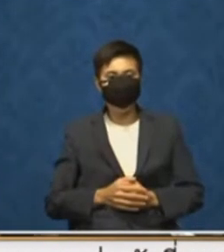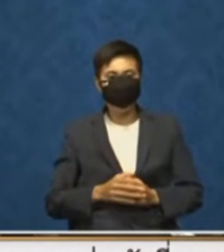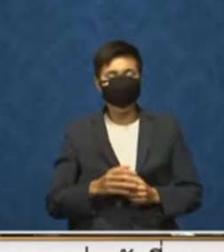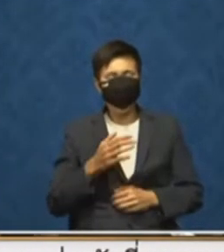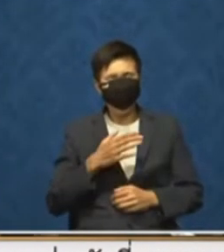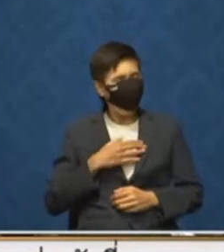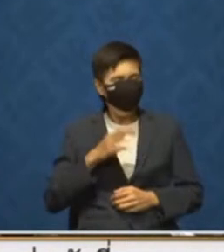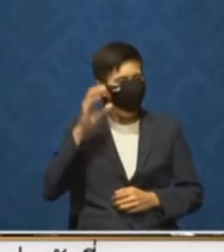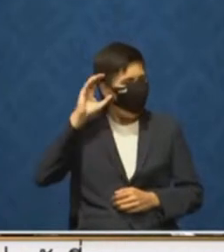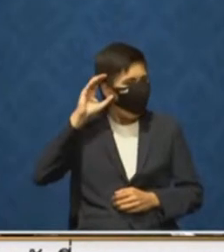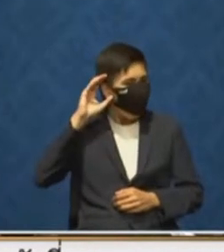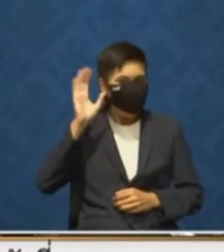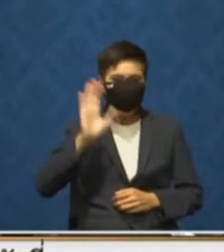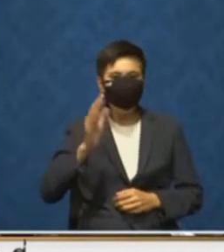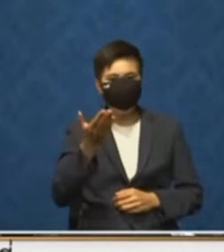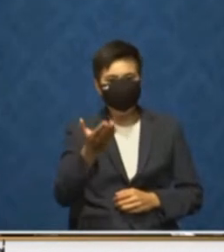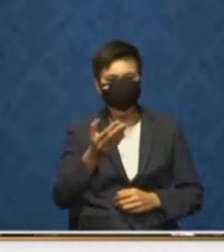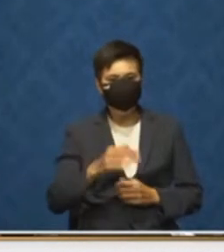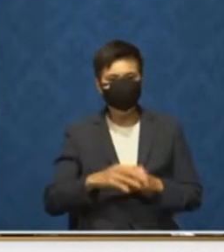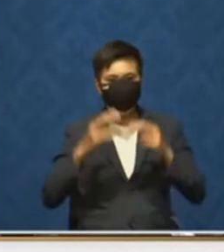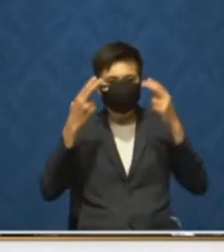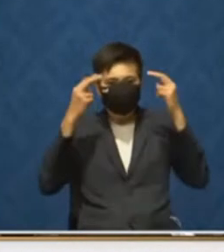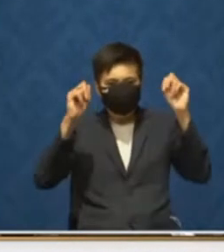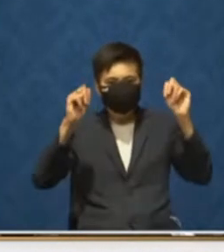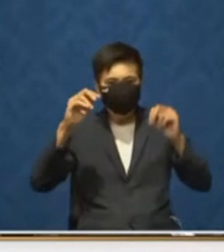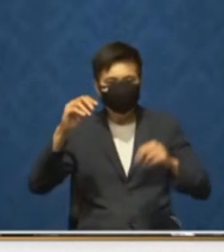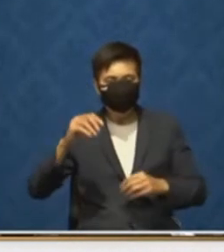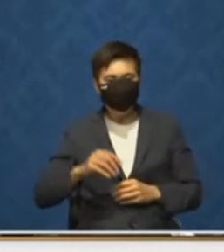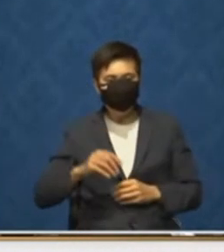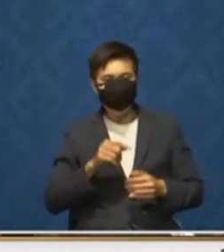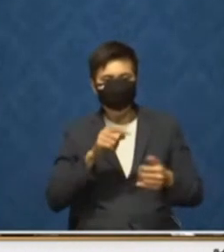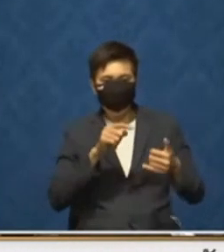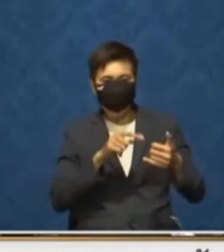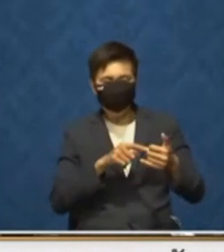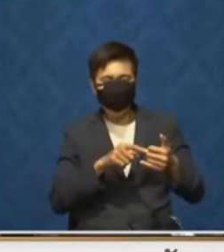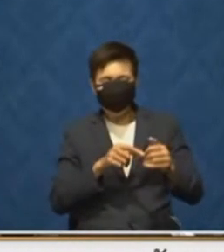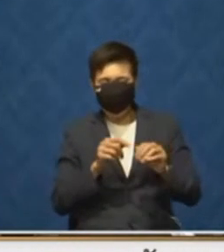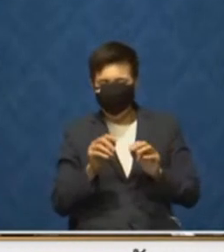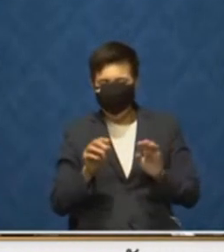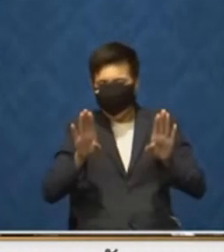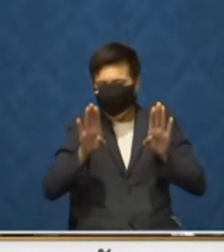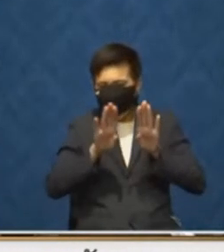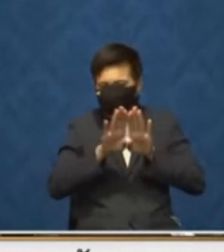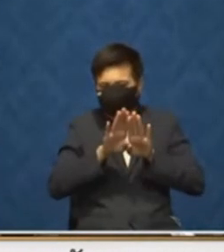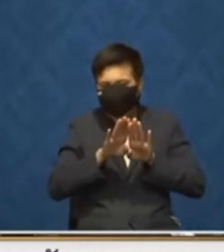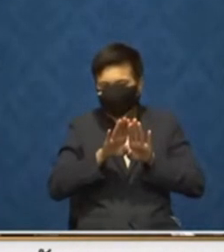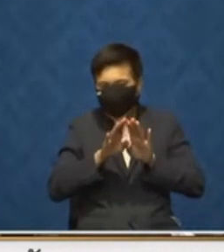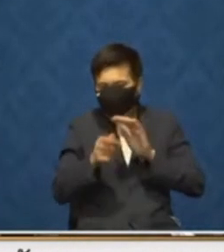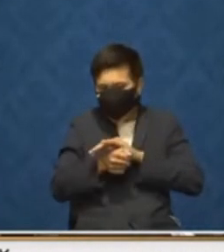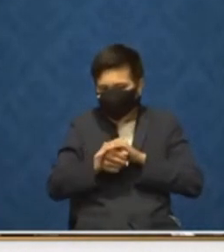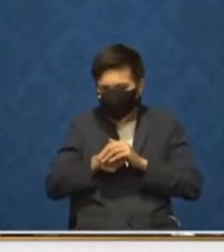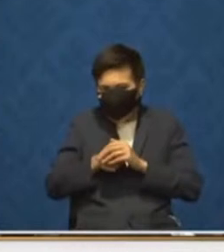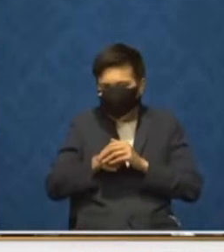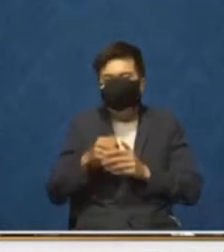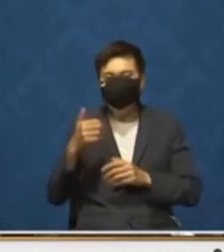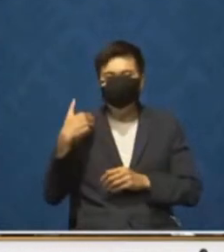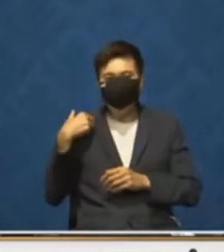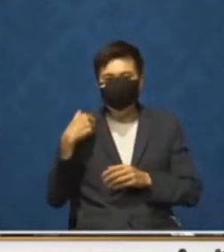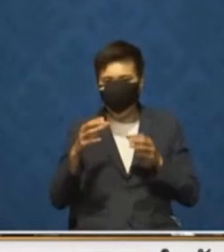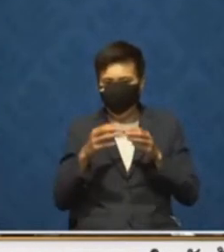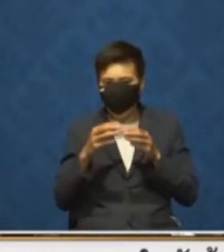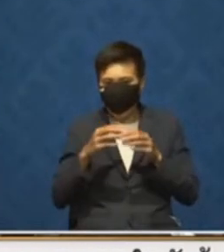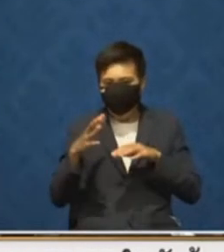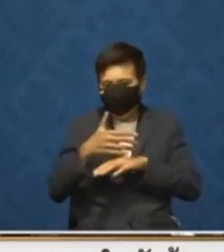ใจถ้าเราครับถ้าท่านยังทำตัวเป็นนายกประทินคะแล้วก็ปิดบังมีเพื่อนๆหลายพรรคพูดถึงหลายเรื่อง